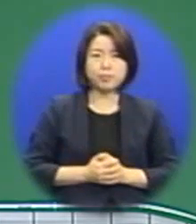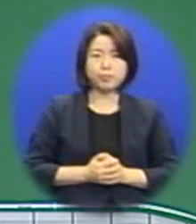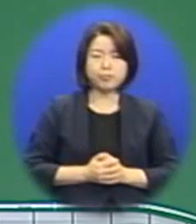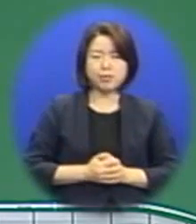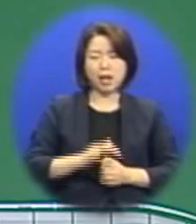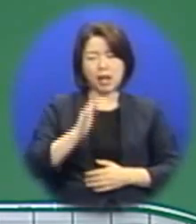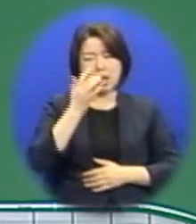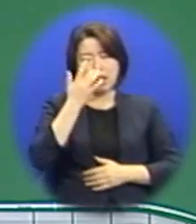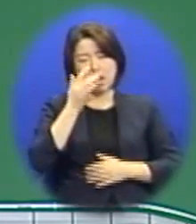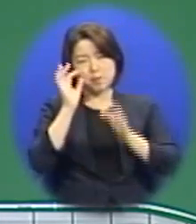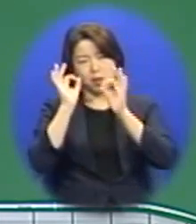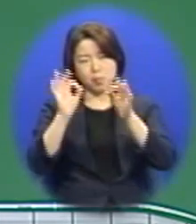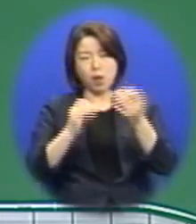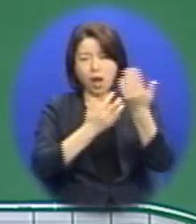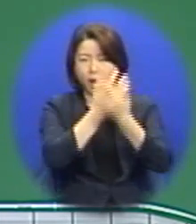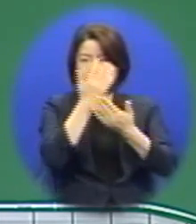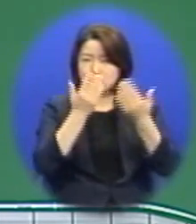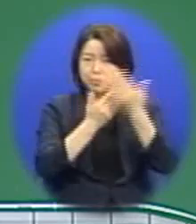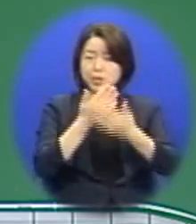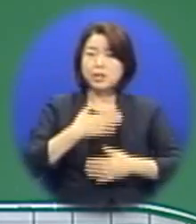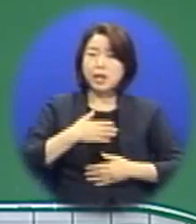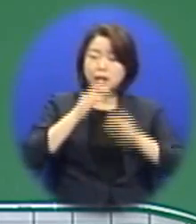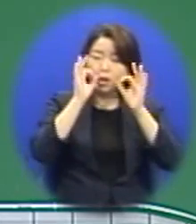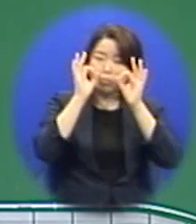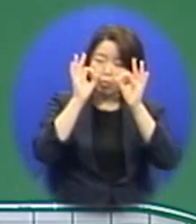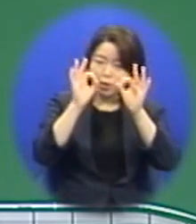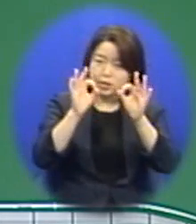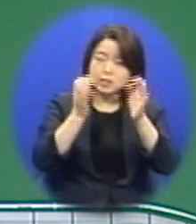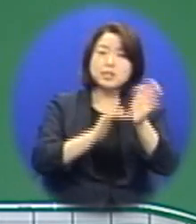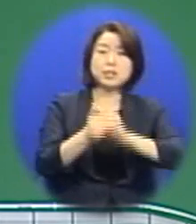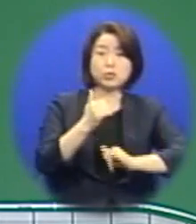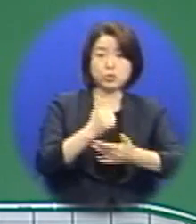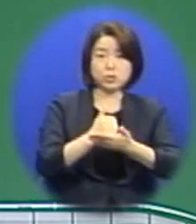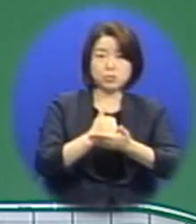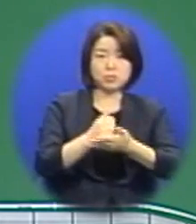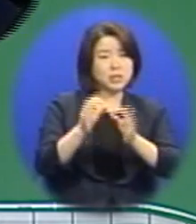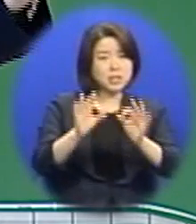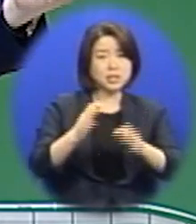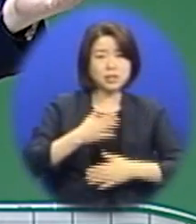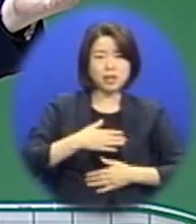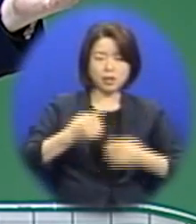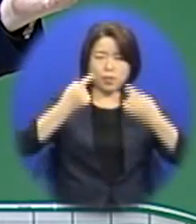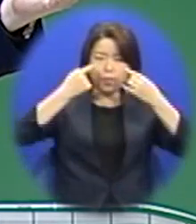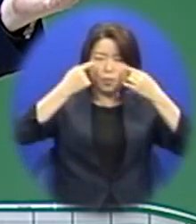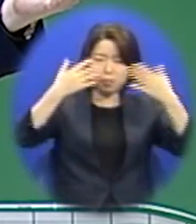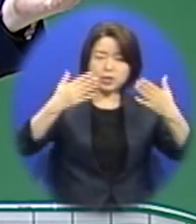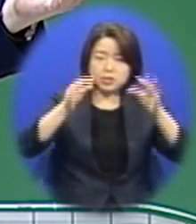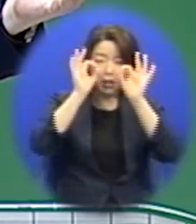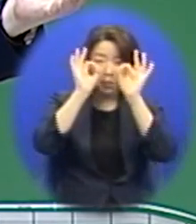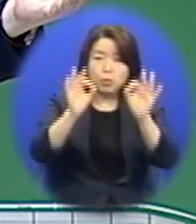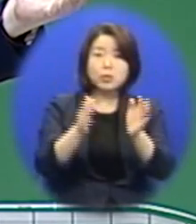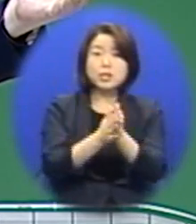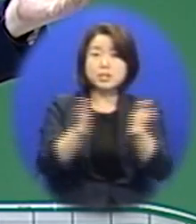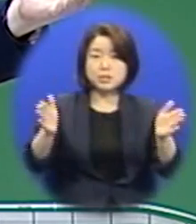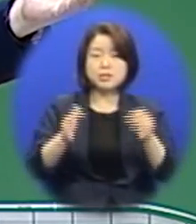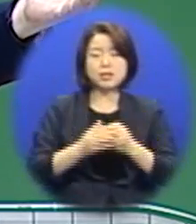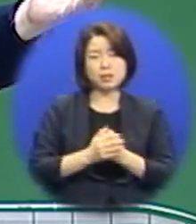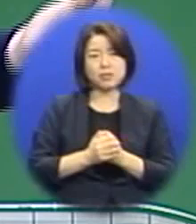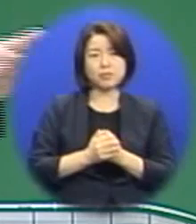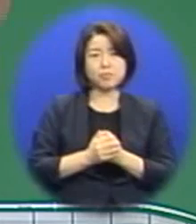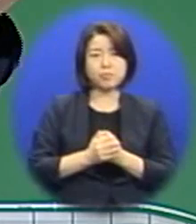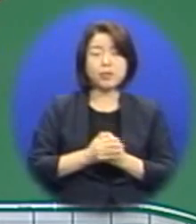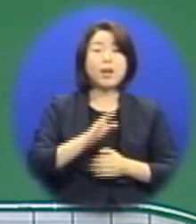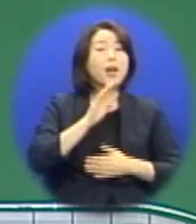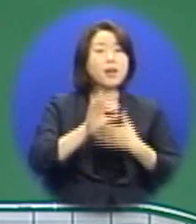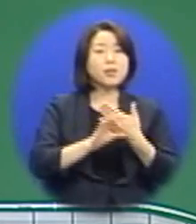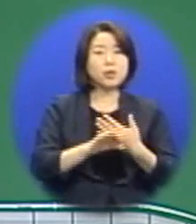애매하게 보이는, 희미하게 내가 보이는 예수님 이제는 내게 선명하게 보이기 시작해요.